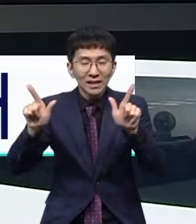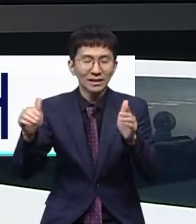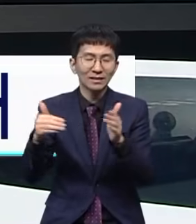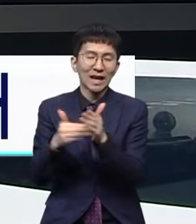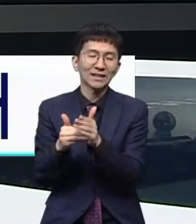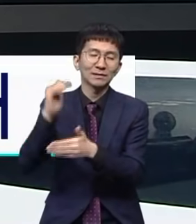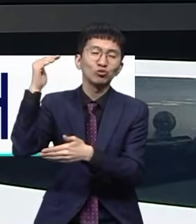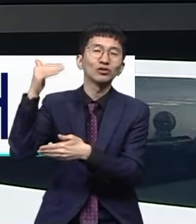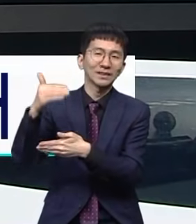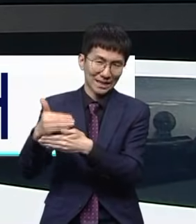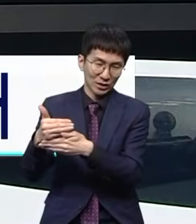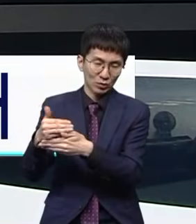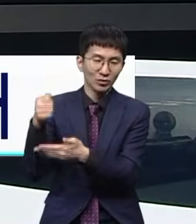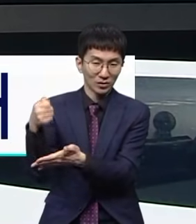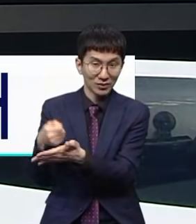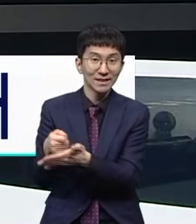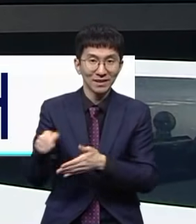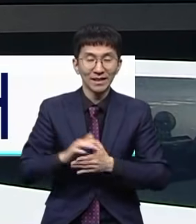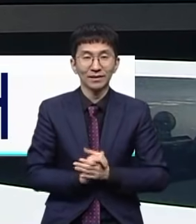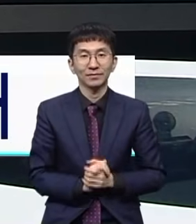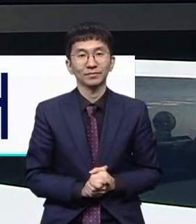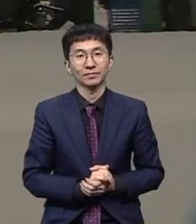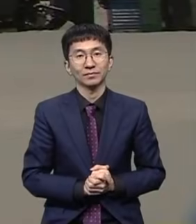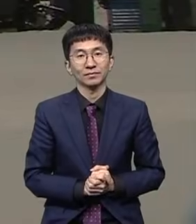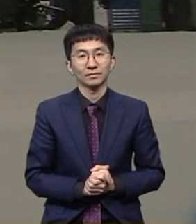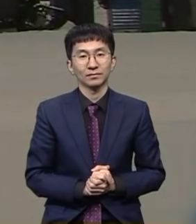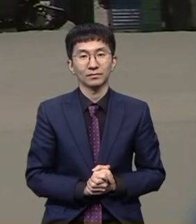했습니다. 조재근 기자입니다.